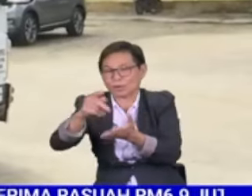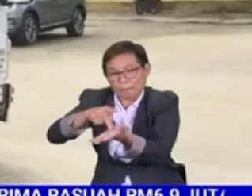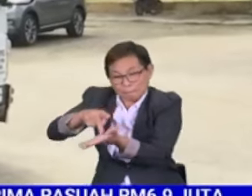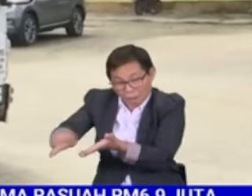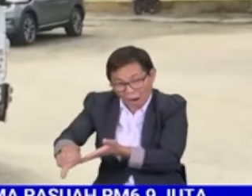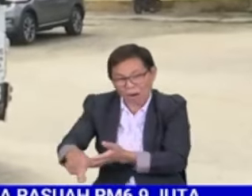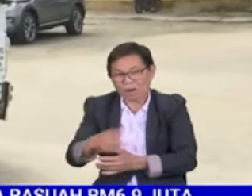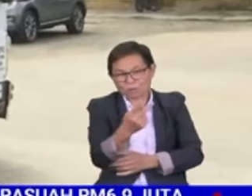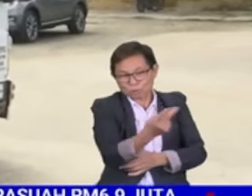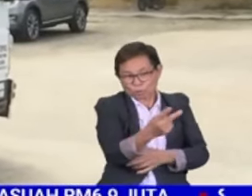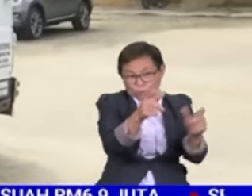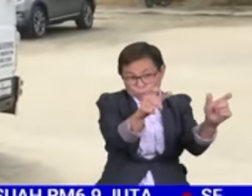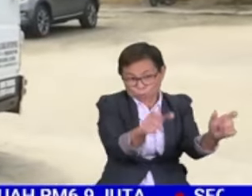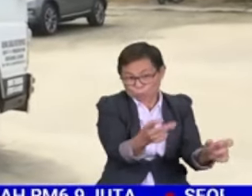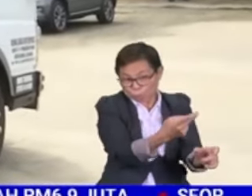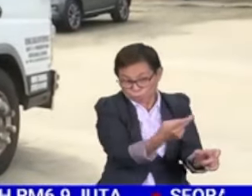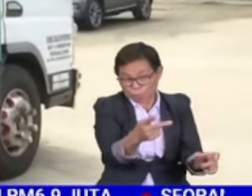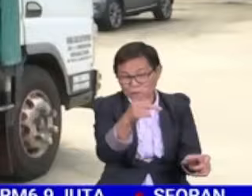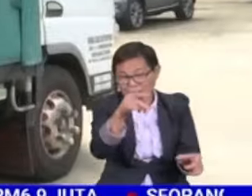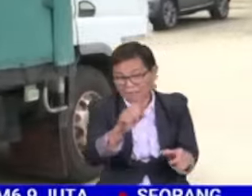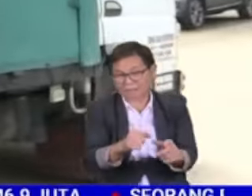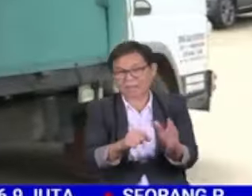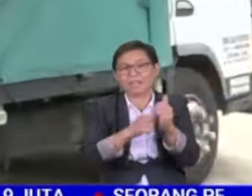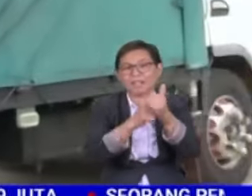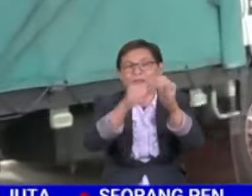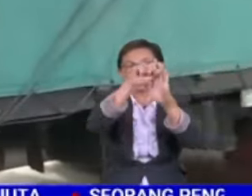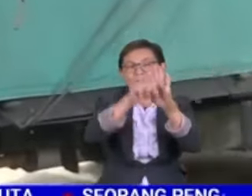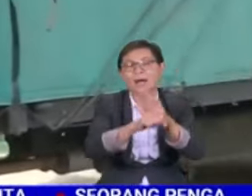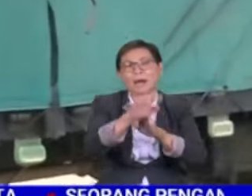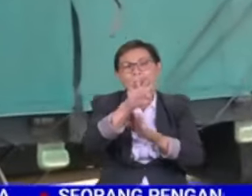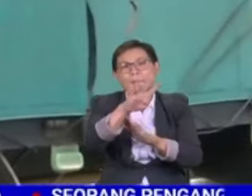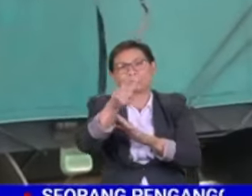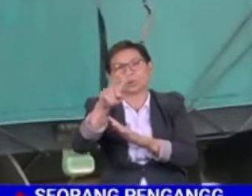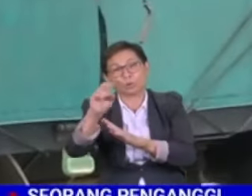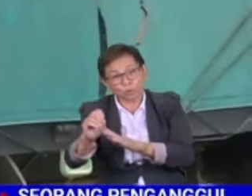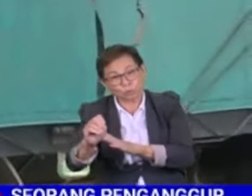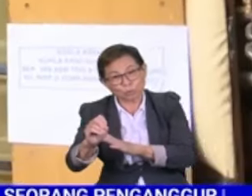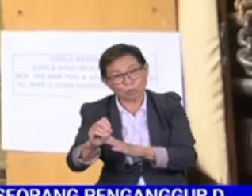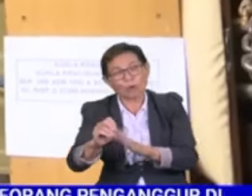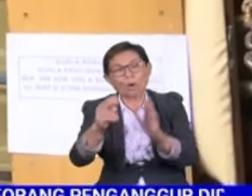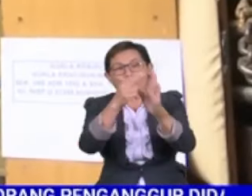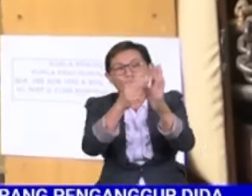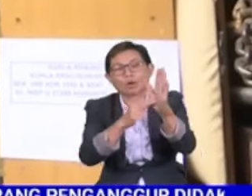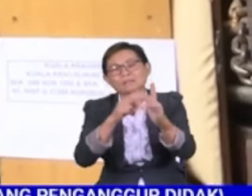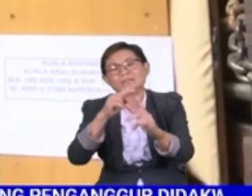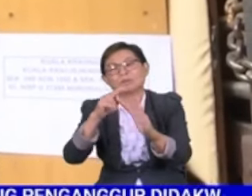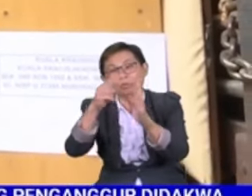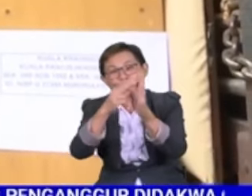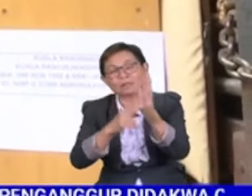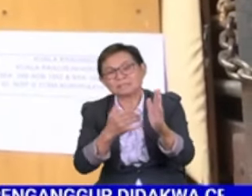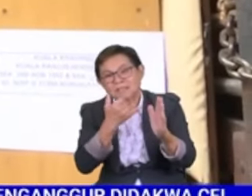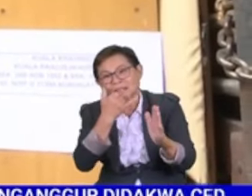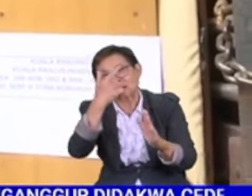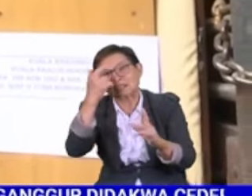RM339,000. Kedua-dua kes disiasat mengikut Seksyen 420 Kanun Kesesaan kerana tipu.